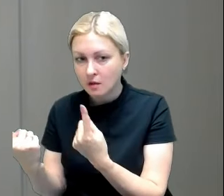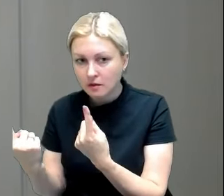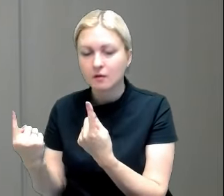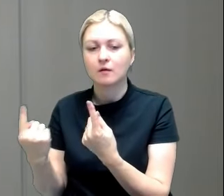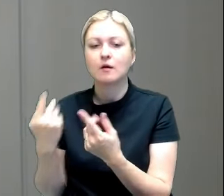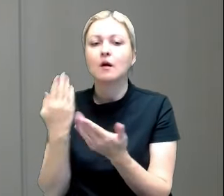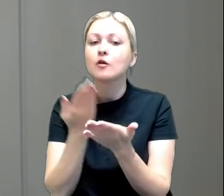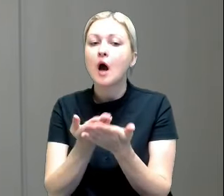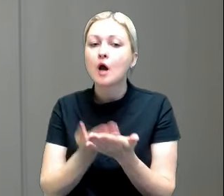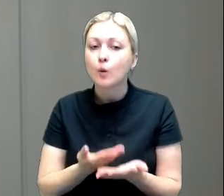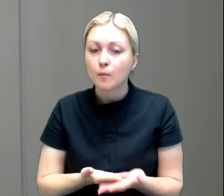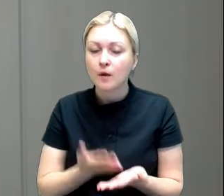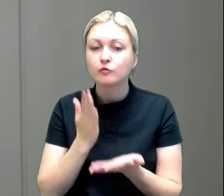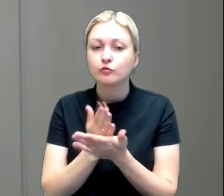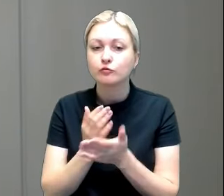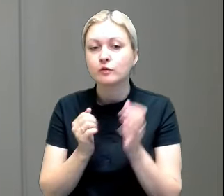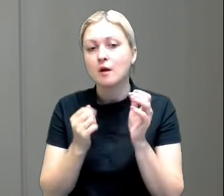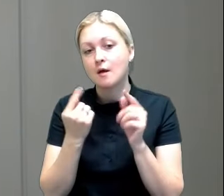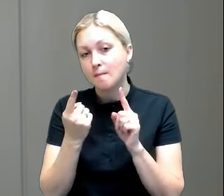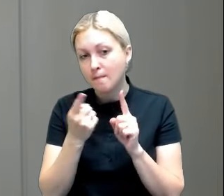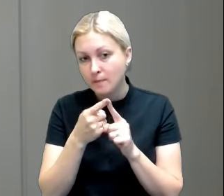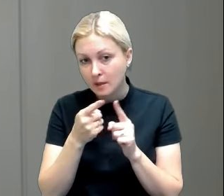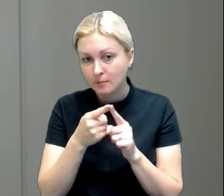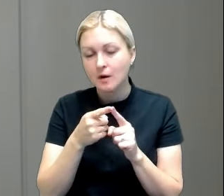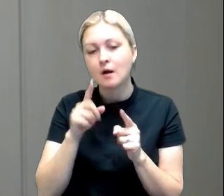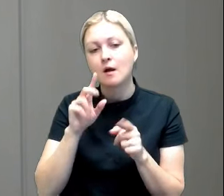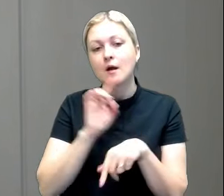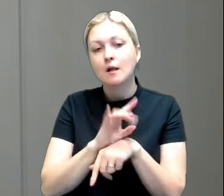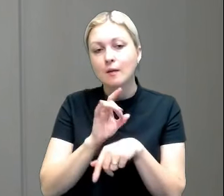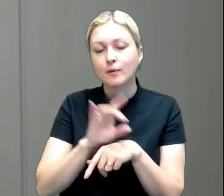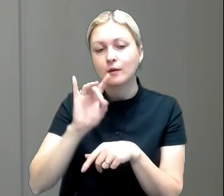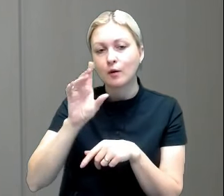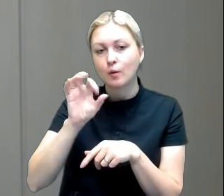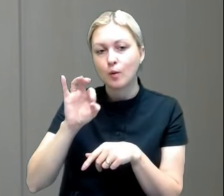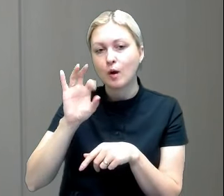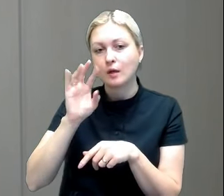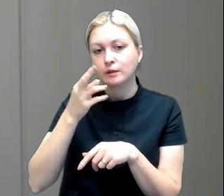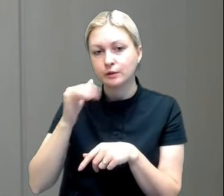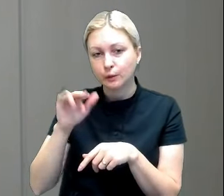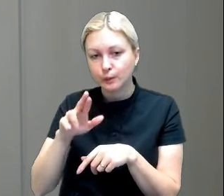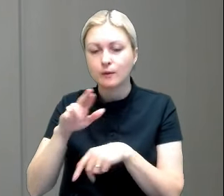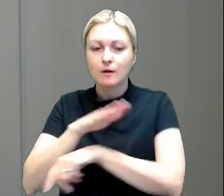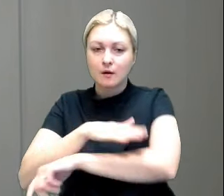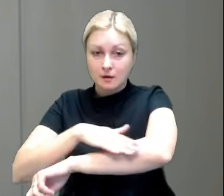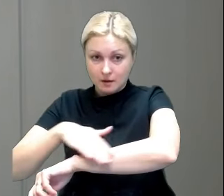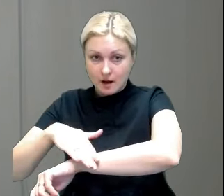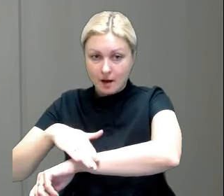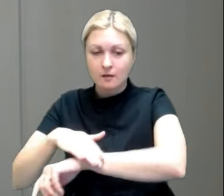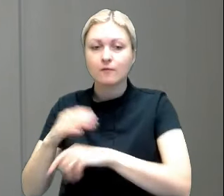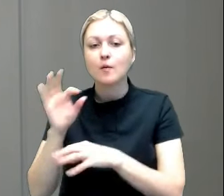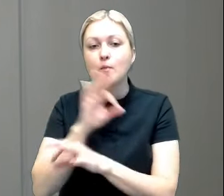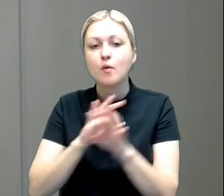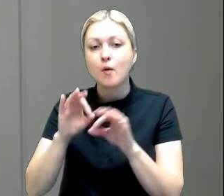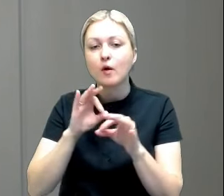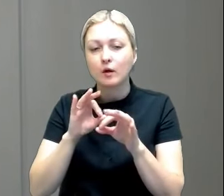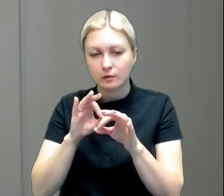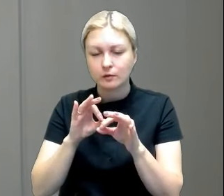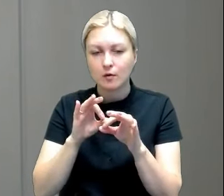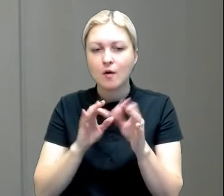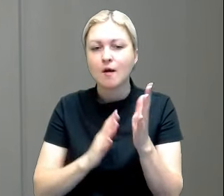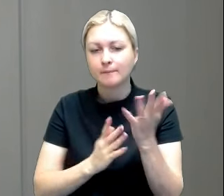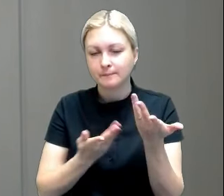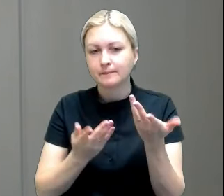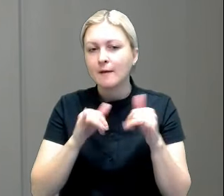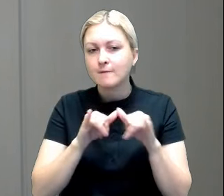a klaipėdoje glosnių gatvėje 1 uab eriadas toliau projekto vystytojas įsigijo žemės krypą kuriame pradėjo